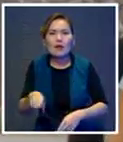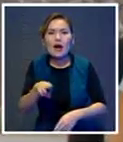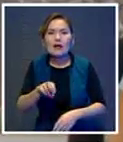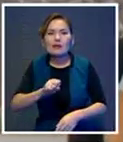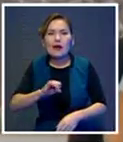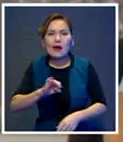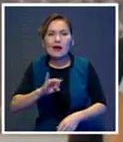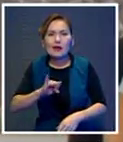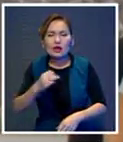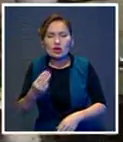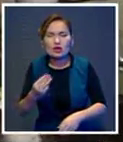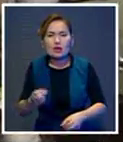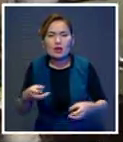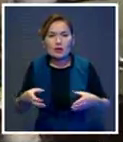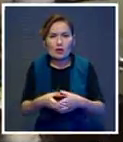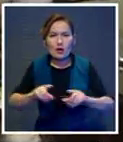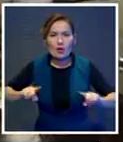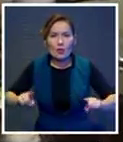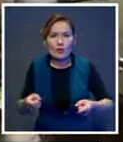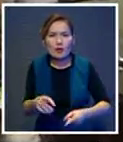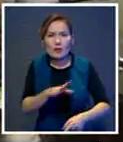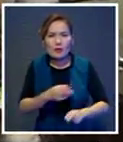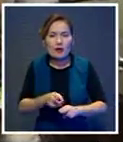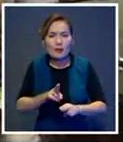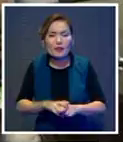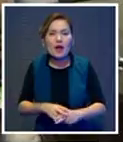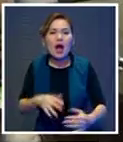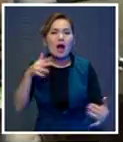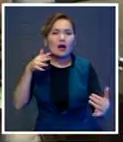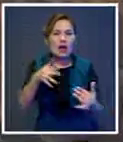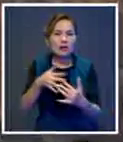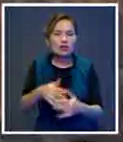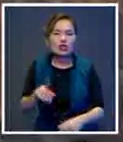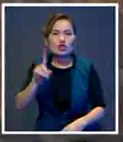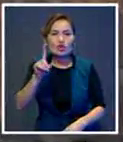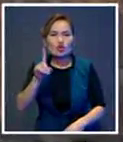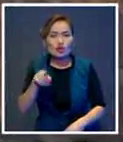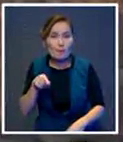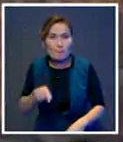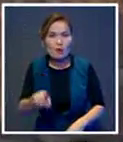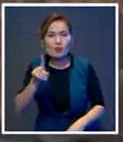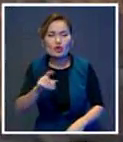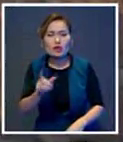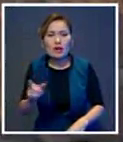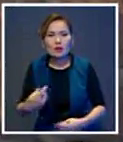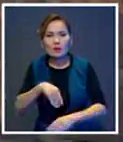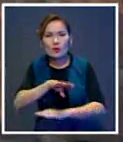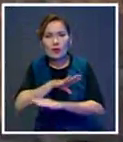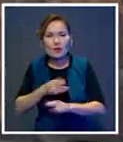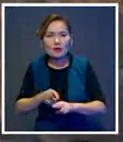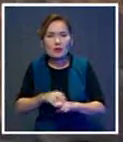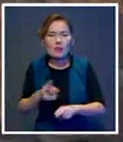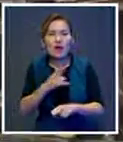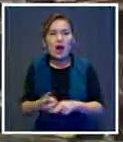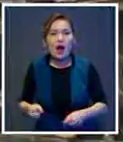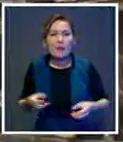ұстаған экстремистер мамырдың 23-інде баса көктеп кірді. Сол кезден бергі қақтығыстардан 1100 адам қаза тапты. Ал